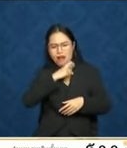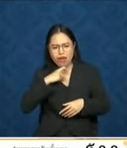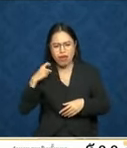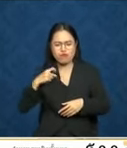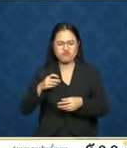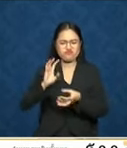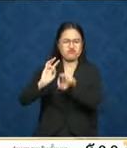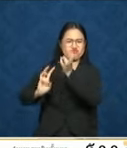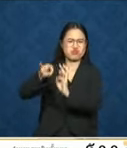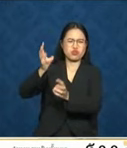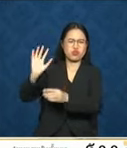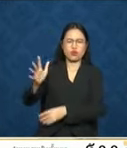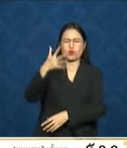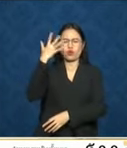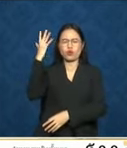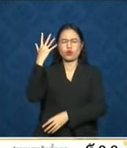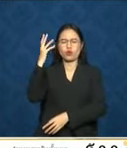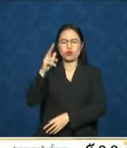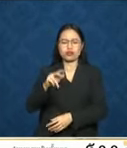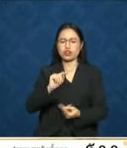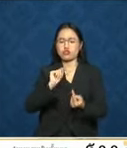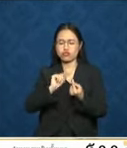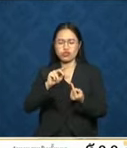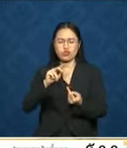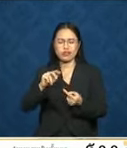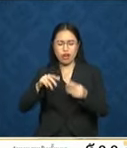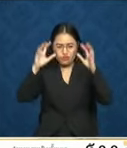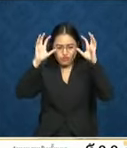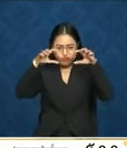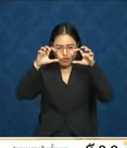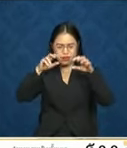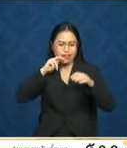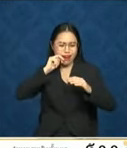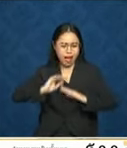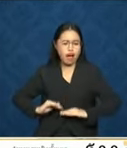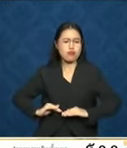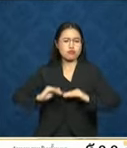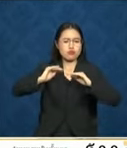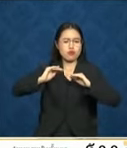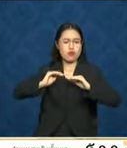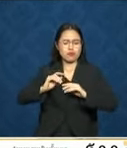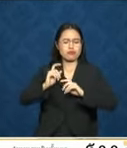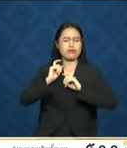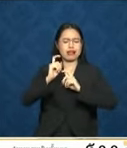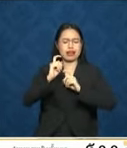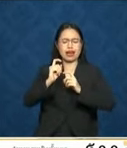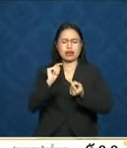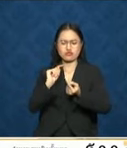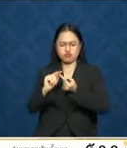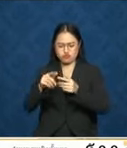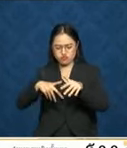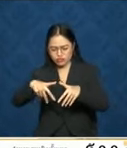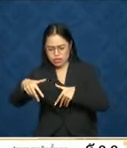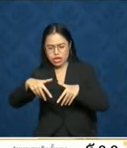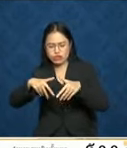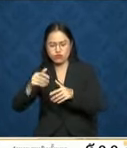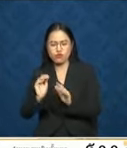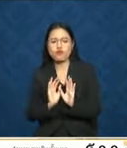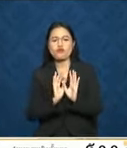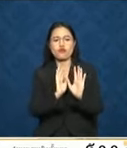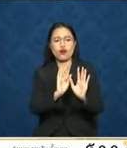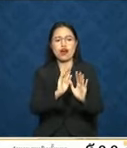แล้วก็พอถึงหน้าฝนก็จะมีปัญหาเรื่องน้ำท่วมขังแล้วก็จะก่อให้เกิดอันตรายกับพื้นผิวจราจรและคนสัญจรไปมานะครับอันนี้ฝากท่านประ